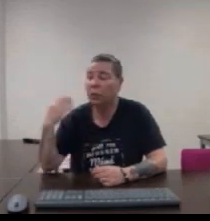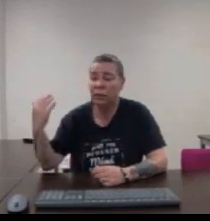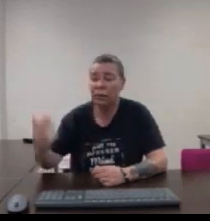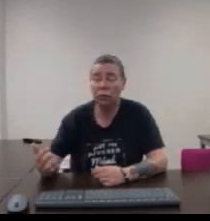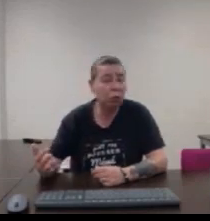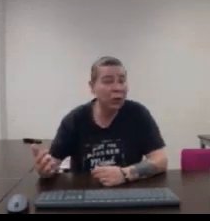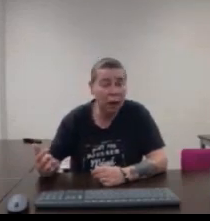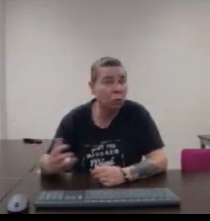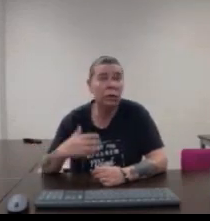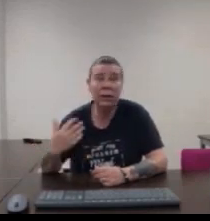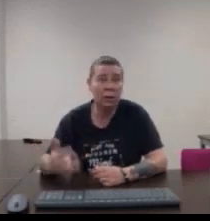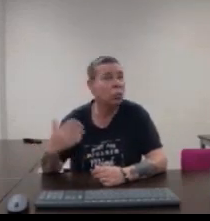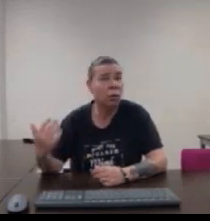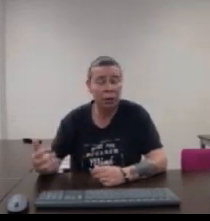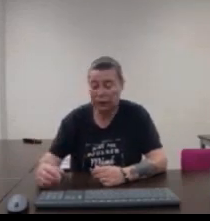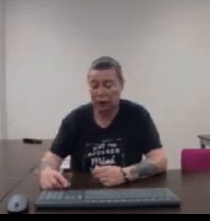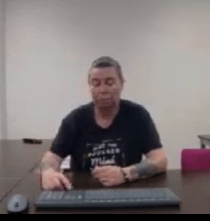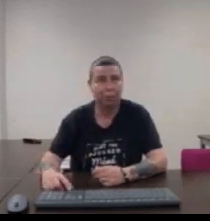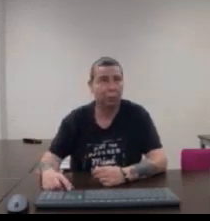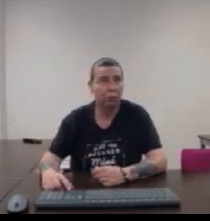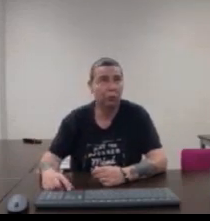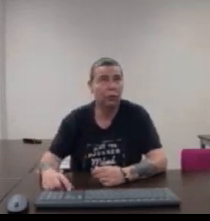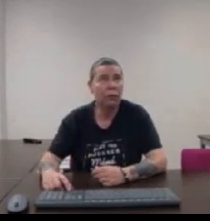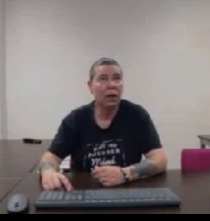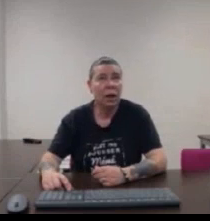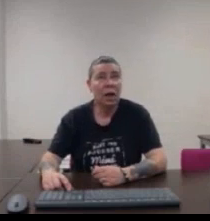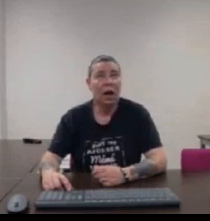travaux. Ça peut être du bruit dans la rue, des camions, etc.